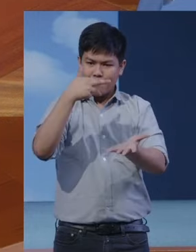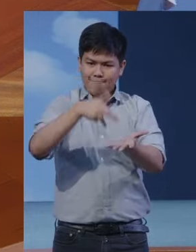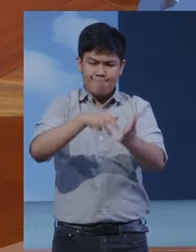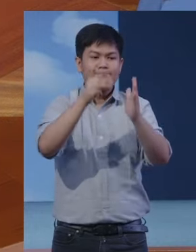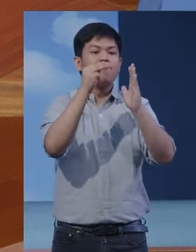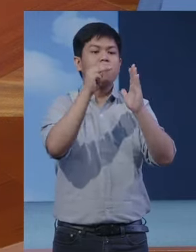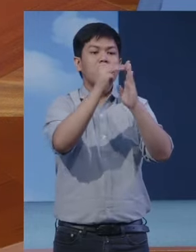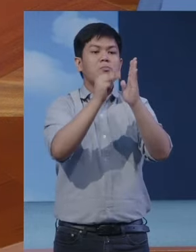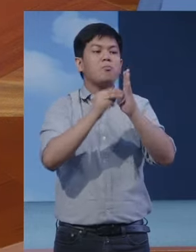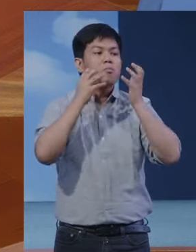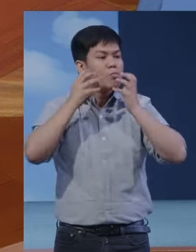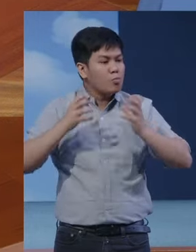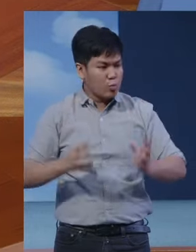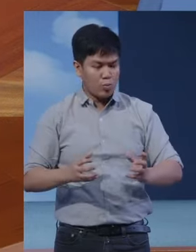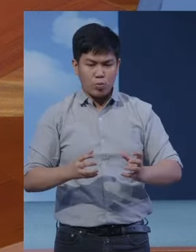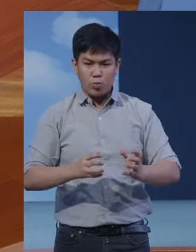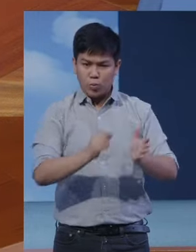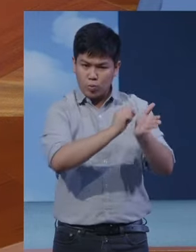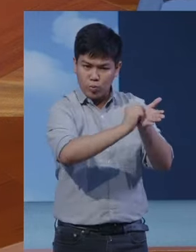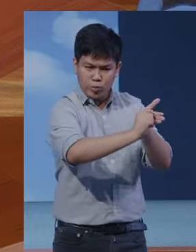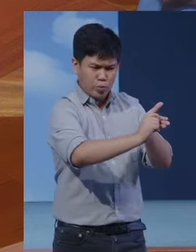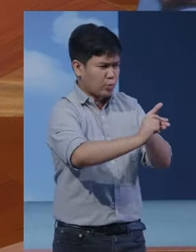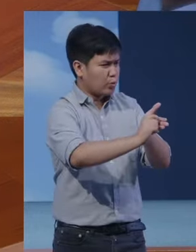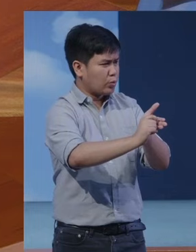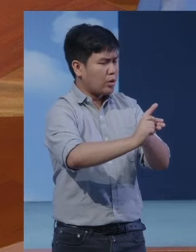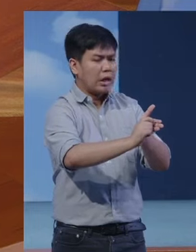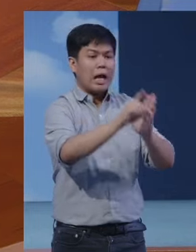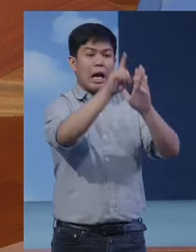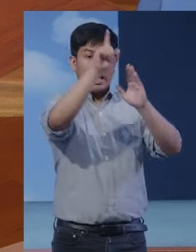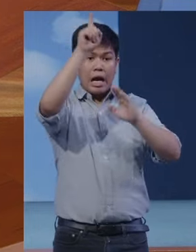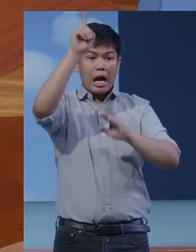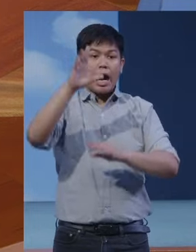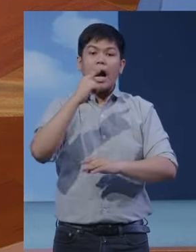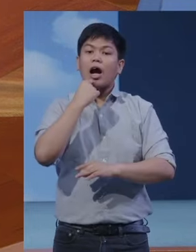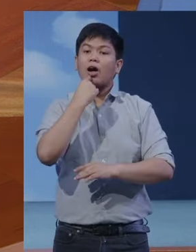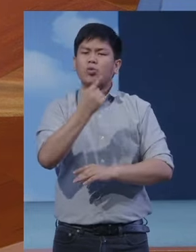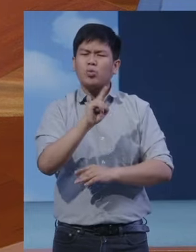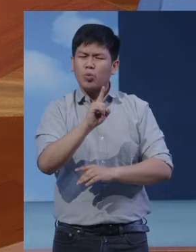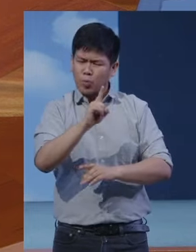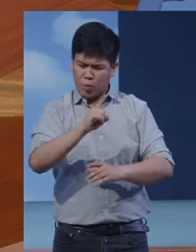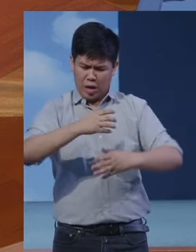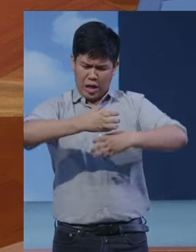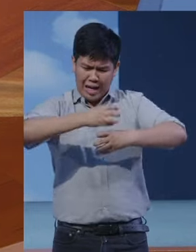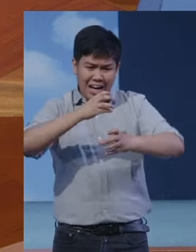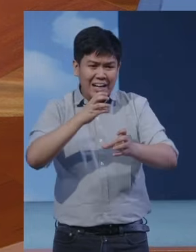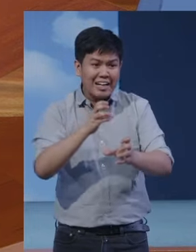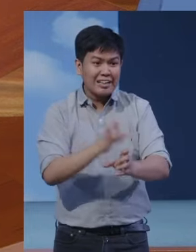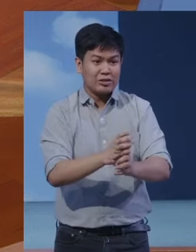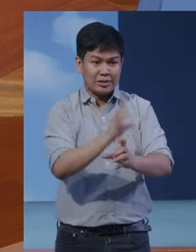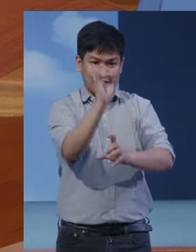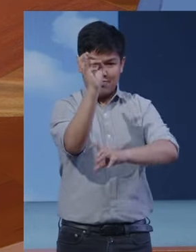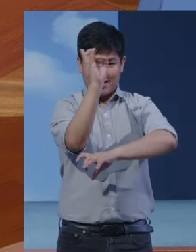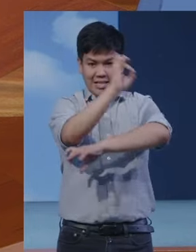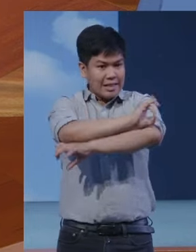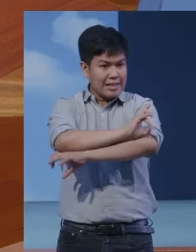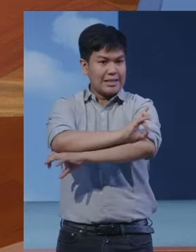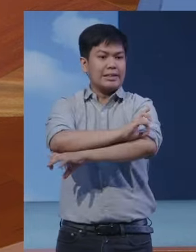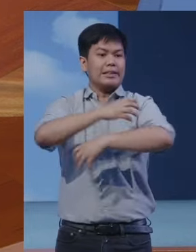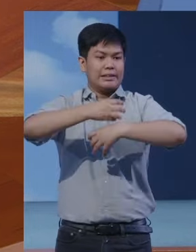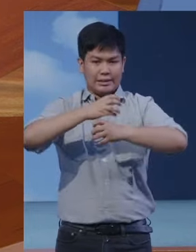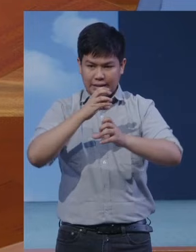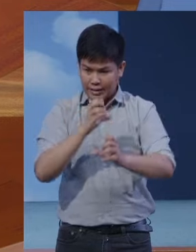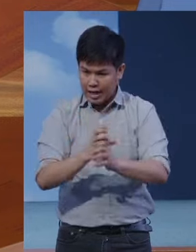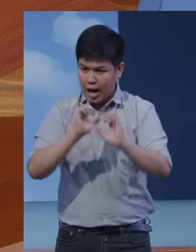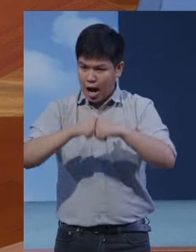Moises sa inspirasyon ng diwang Banal ang creation account kung papaano